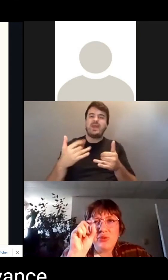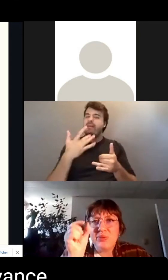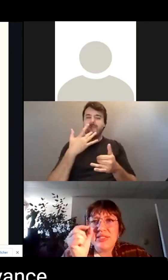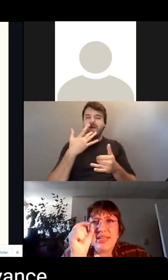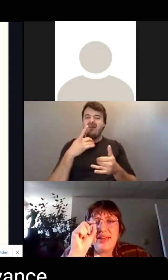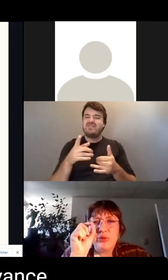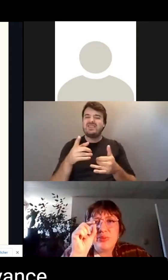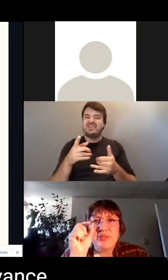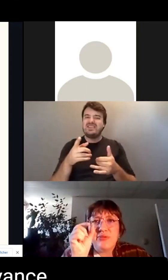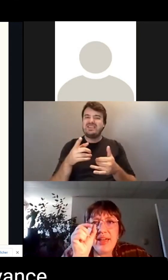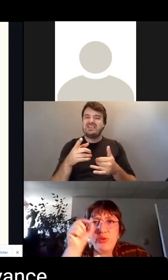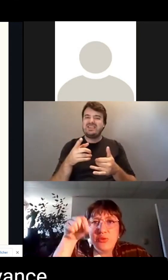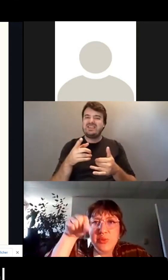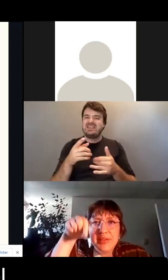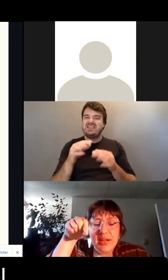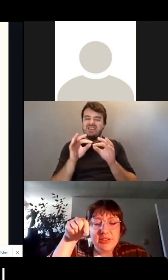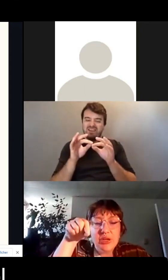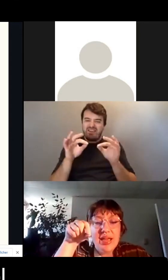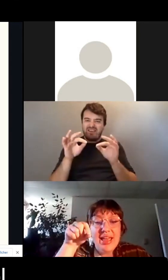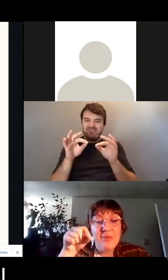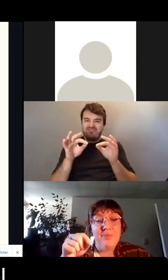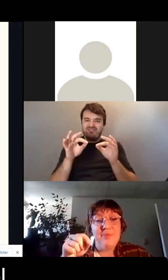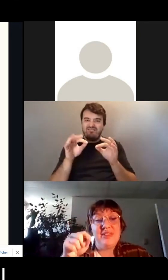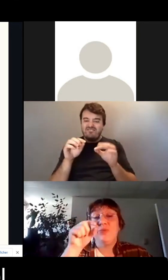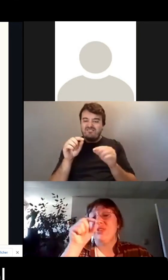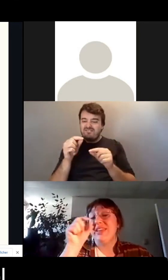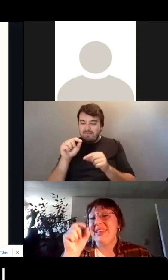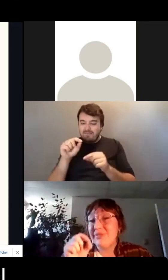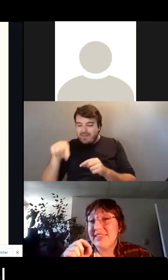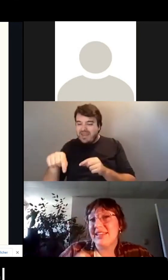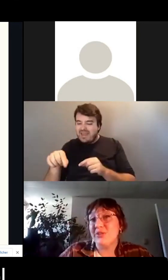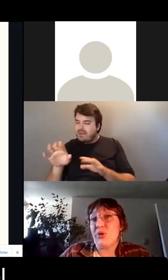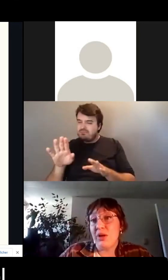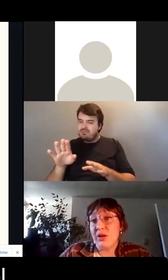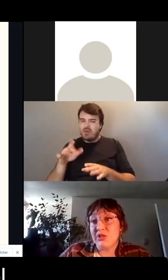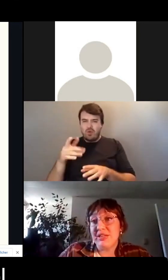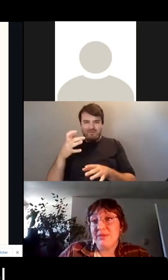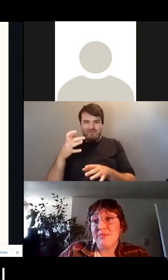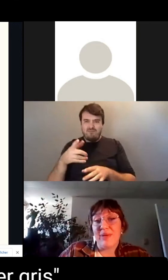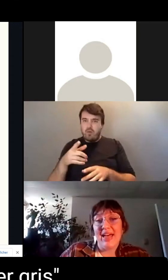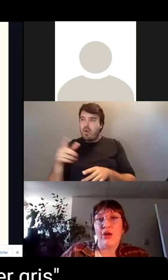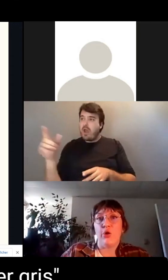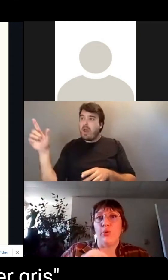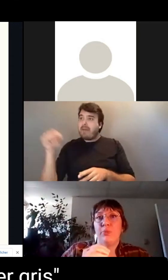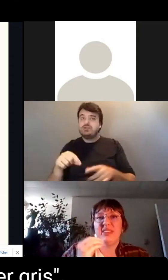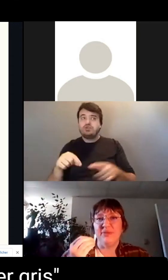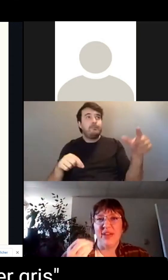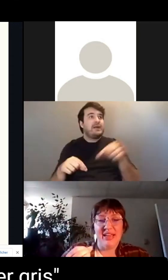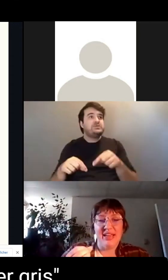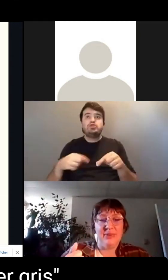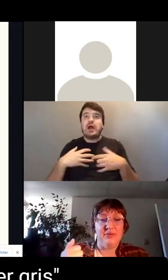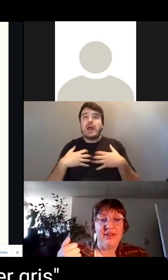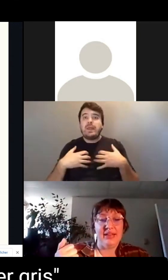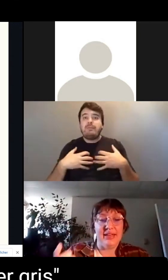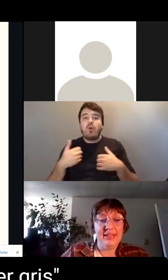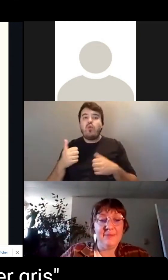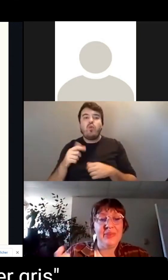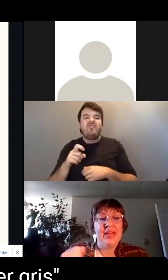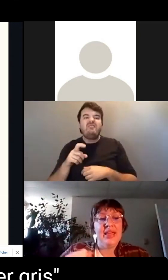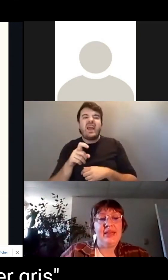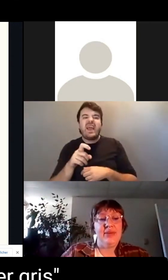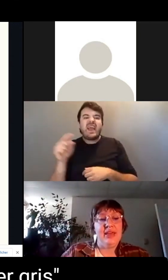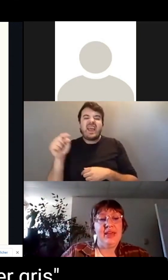manger votre petite fève, là, vous mettez dans le sol, si vous voulez éviter qu'elle soit mangée par un petit ver qui s'appelle le ver